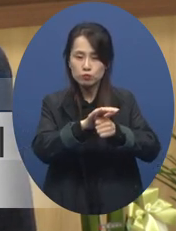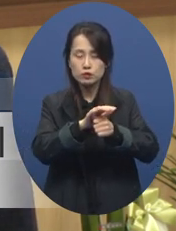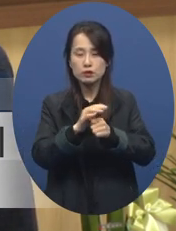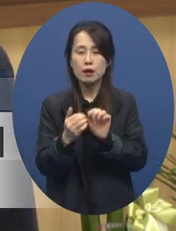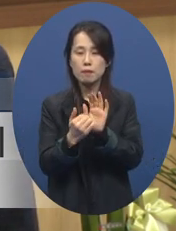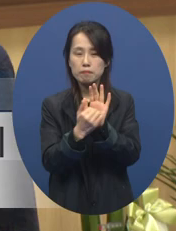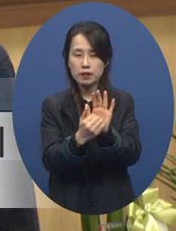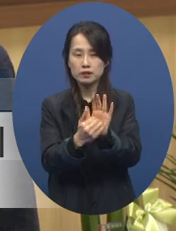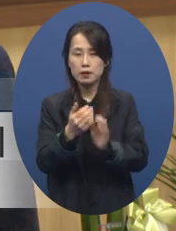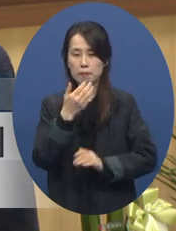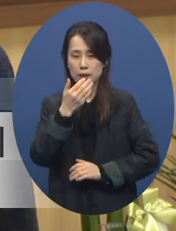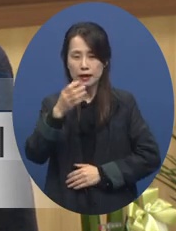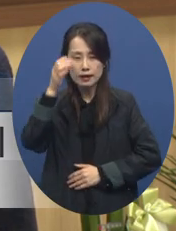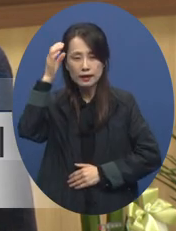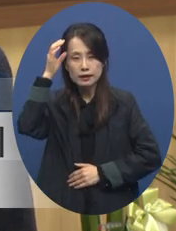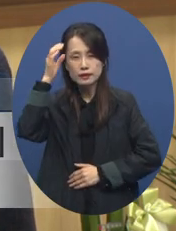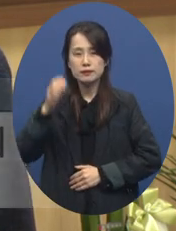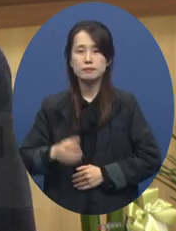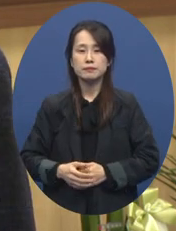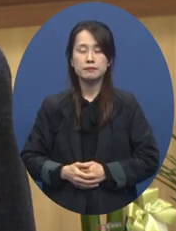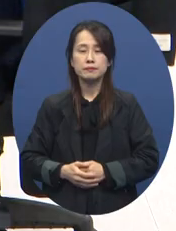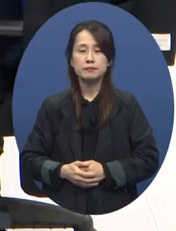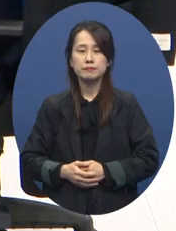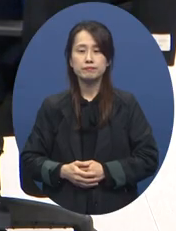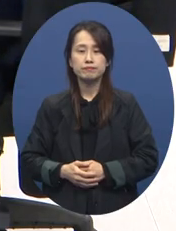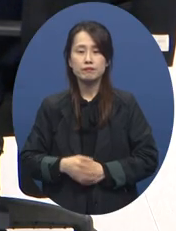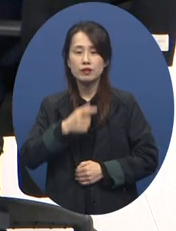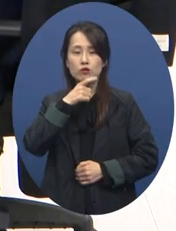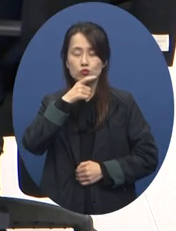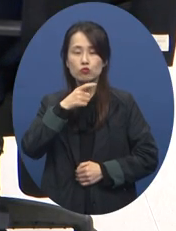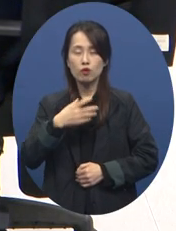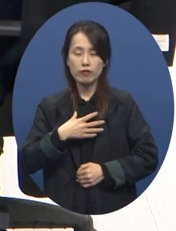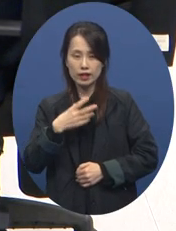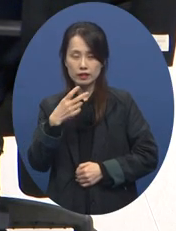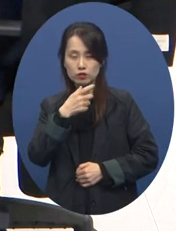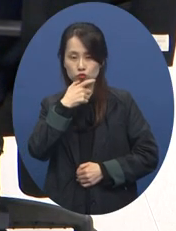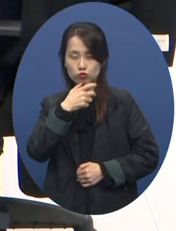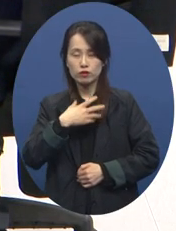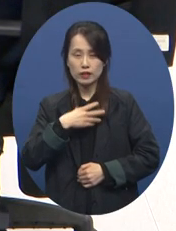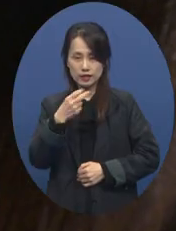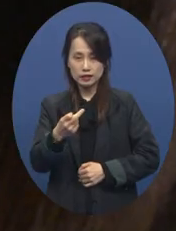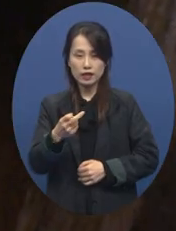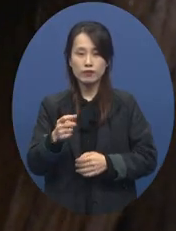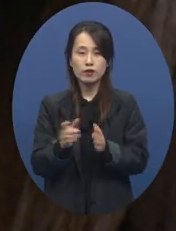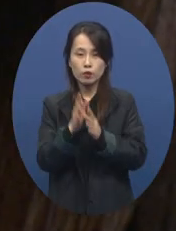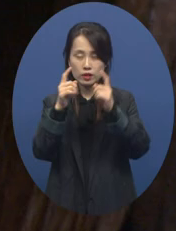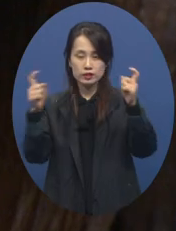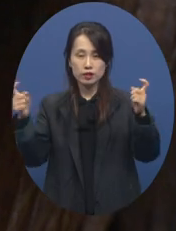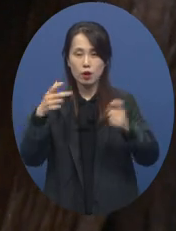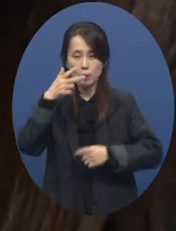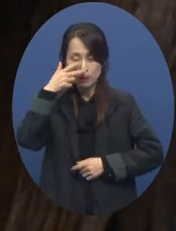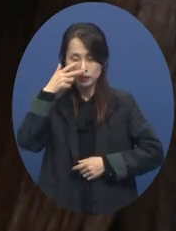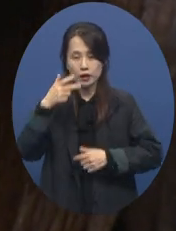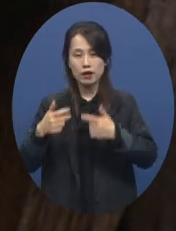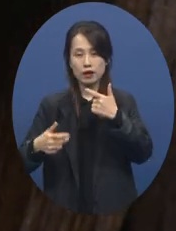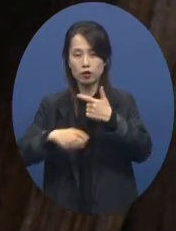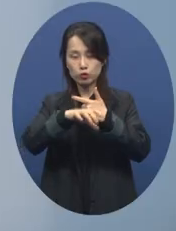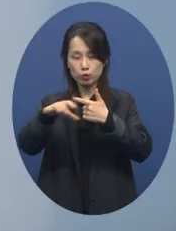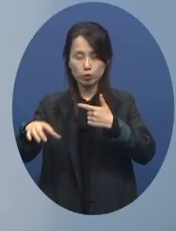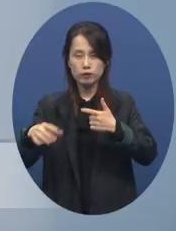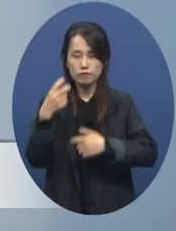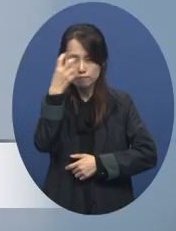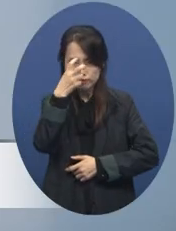조치와 대응이 가능한 것으로 기대되며 수원과 안산, 화성, 평택 등 경기 남부 6개 지역을